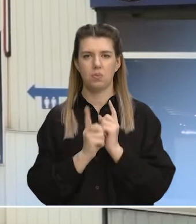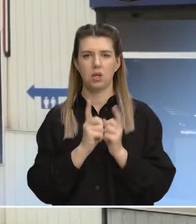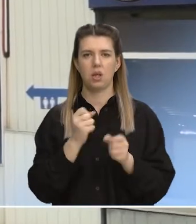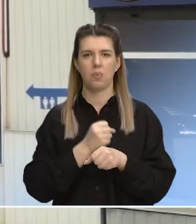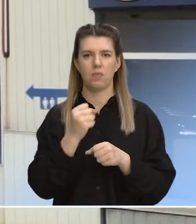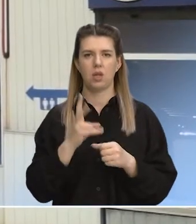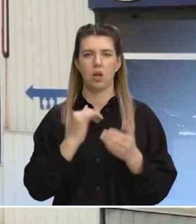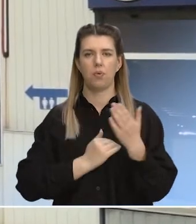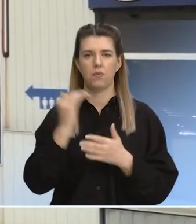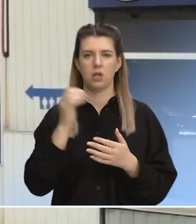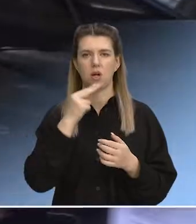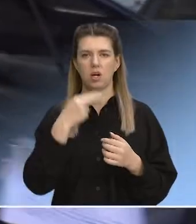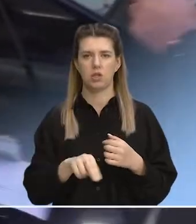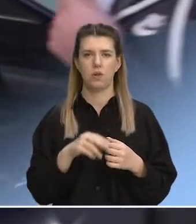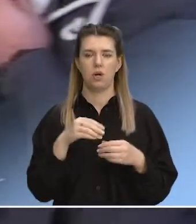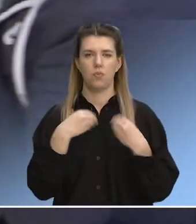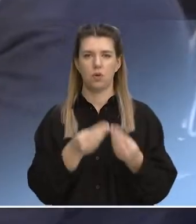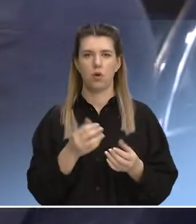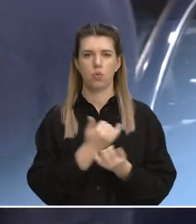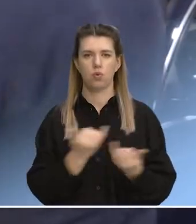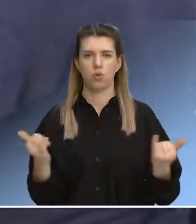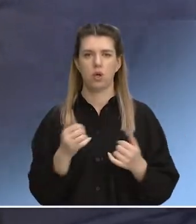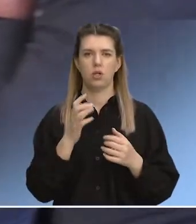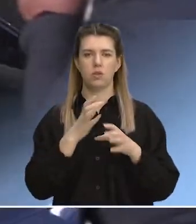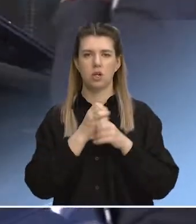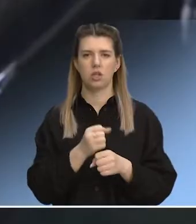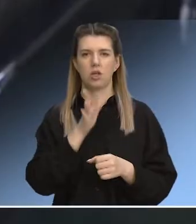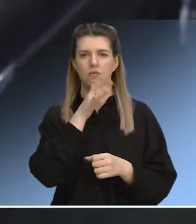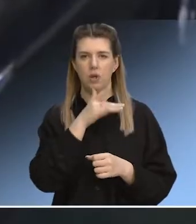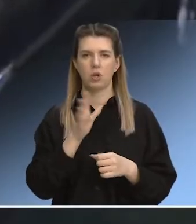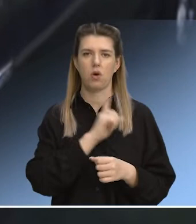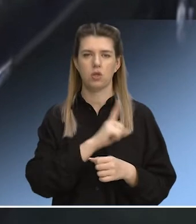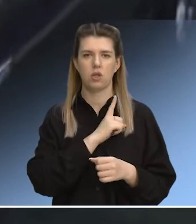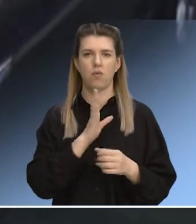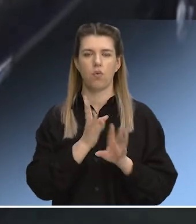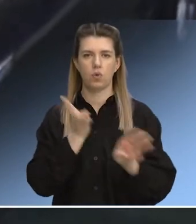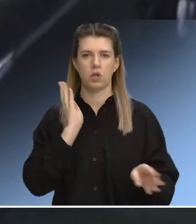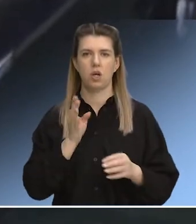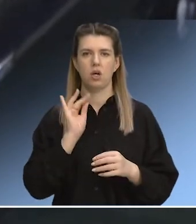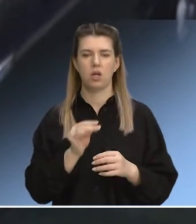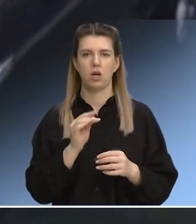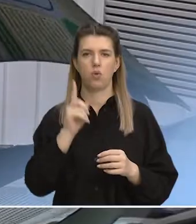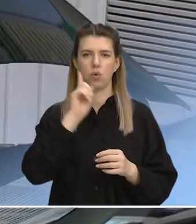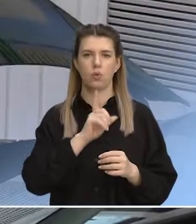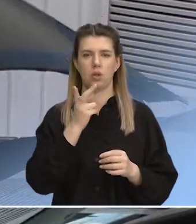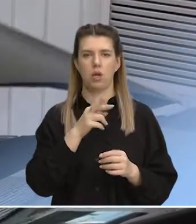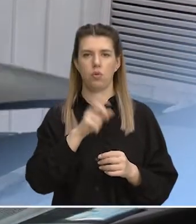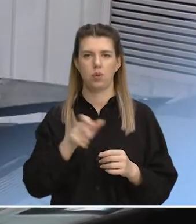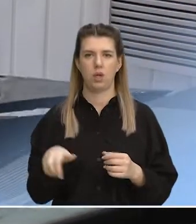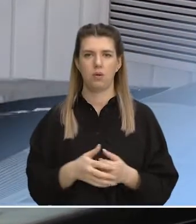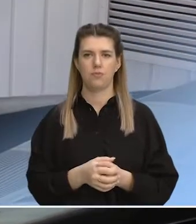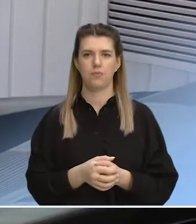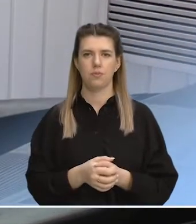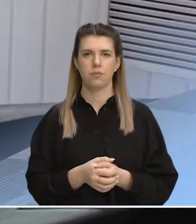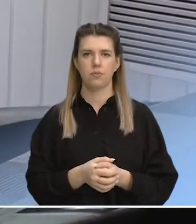изменения направлены на повышение качества предоставляемых услуг, сокращение времени ожидания в очереди и для удобства граждан.